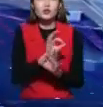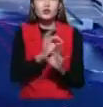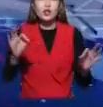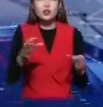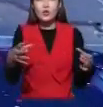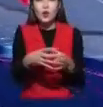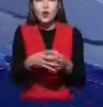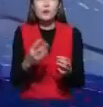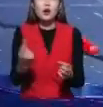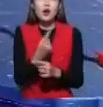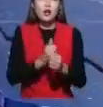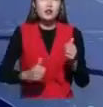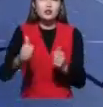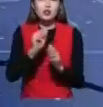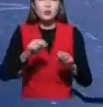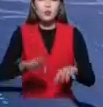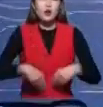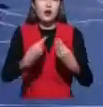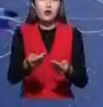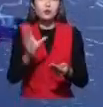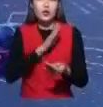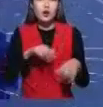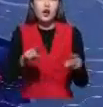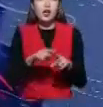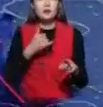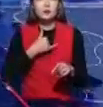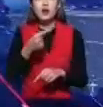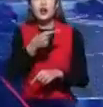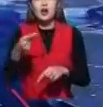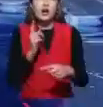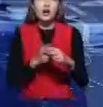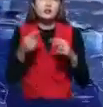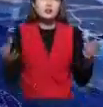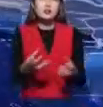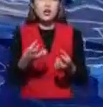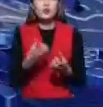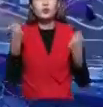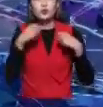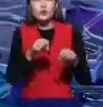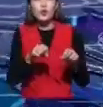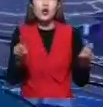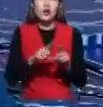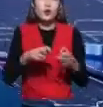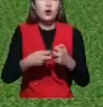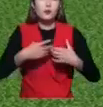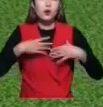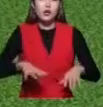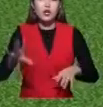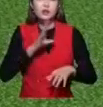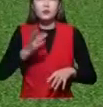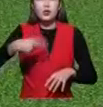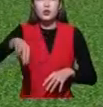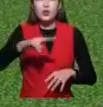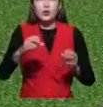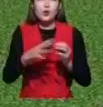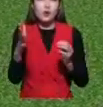команда және алға шығуға мүмкіндік тапты. Дегенмен бізде артықшылықты сақтау және жеңу мәселесі болған жоқ.